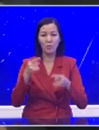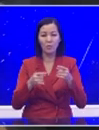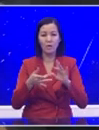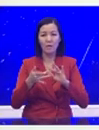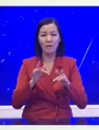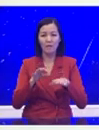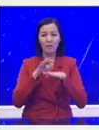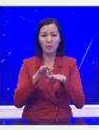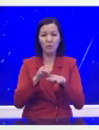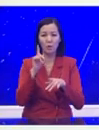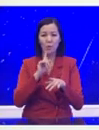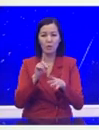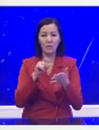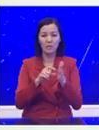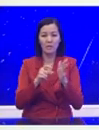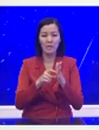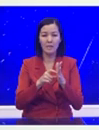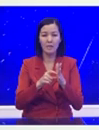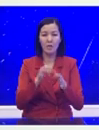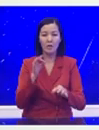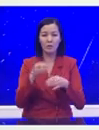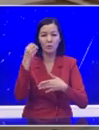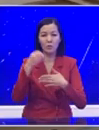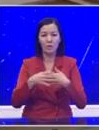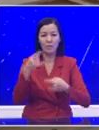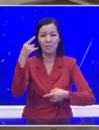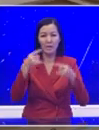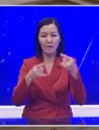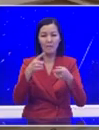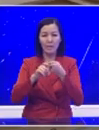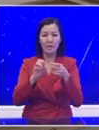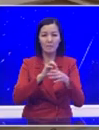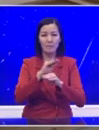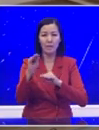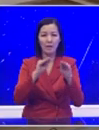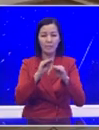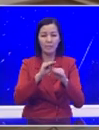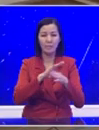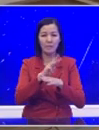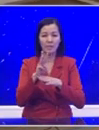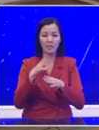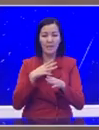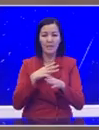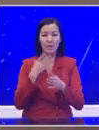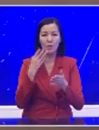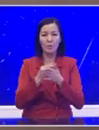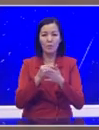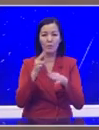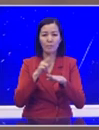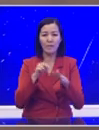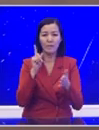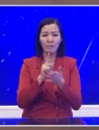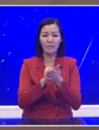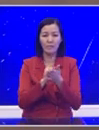өткізіледі. Уақытша ұстау изоляторлары және сот орталықтары бейне байланыспен жабдықталған. Әр полиция бөлімшесі өздеріне жүктелген